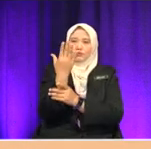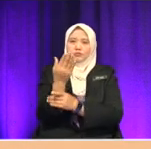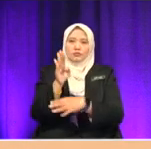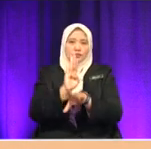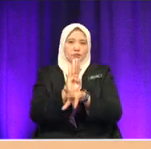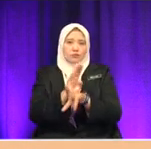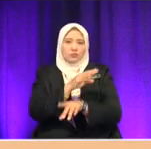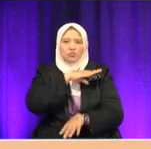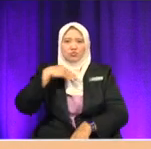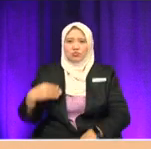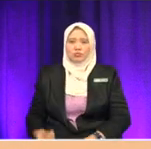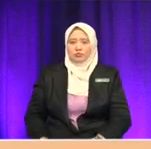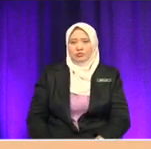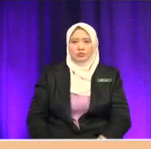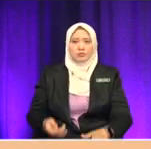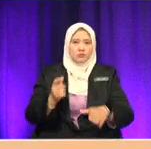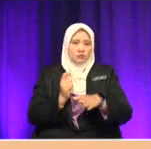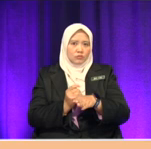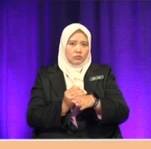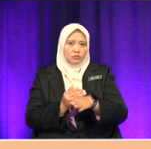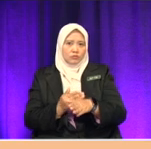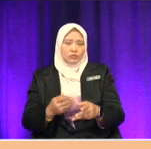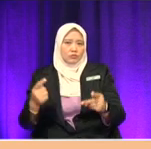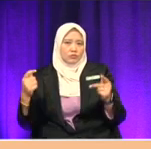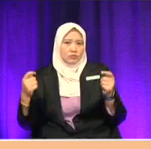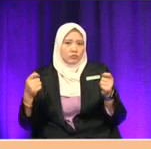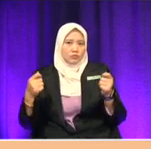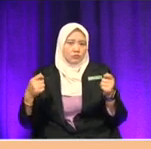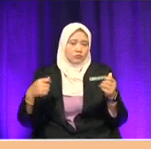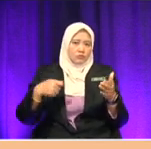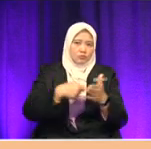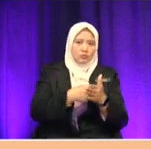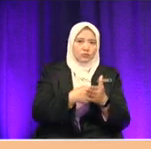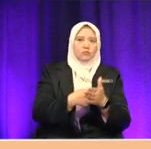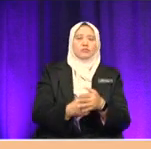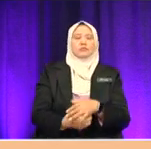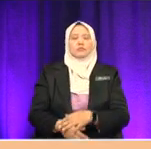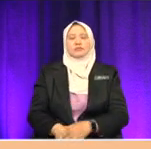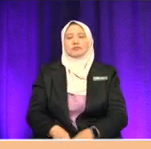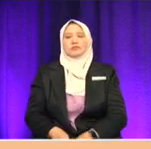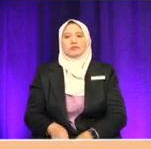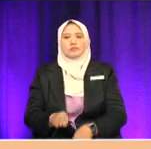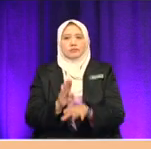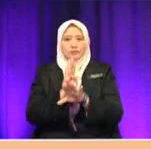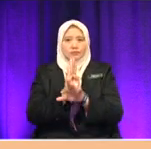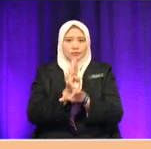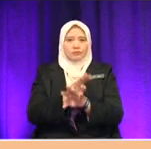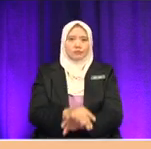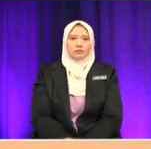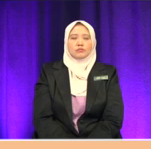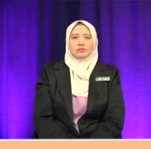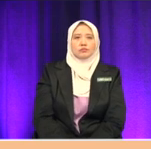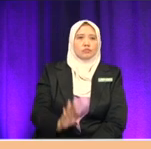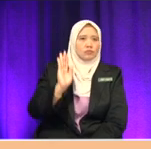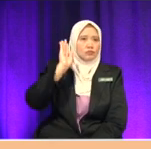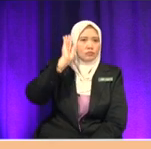Betul, antibiotik tadi adalah ubat untuk merawat bakteria kan, jangkitan bakteria. Apa yang antibiotik lakukan? Antibiotik akan merencatkan